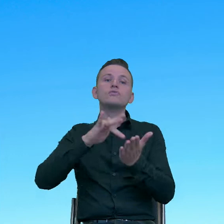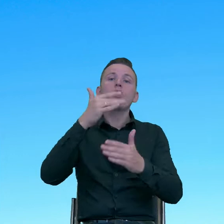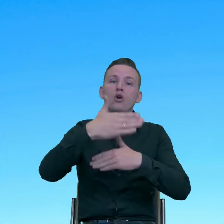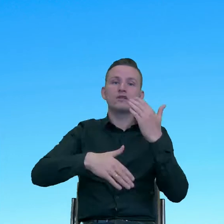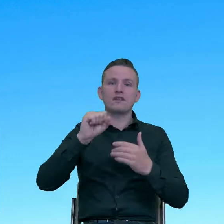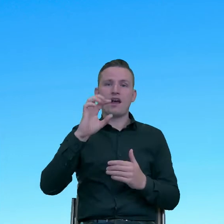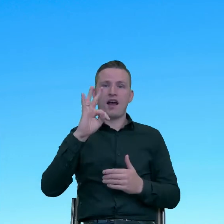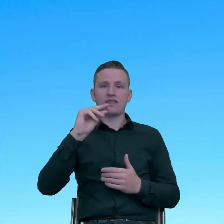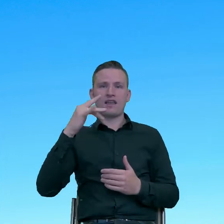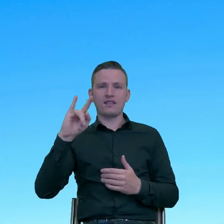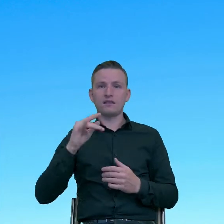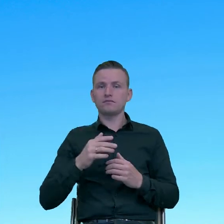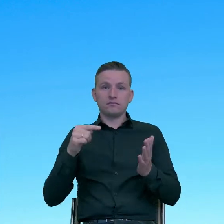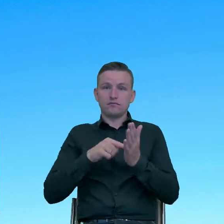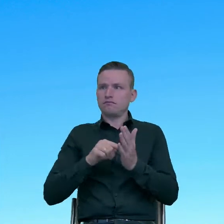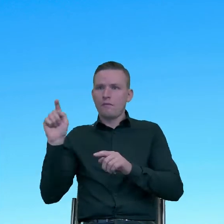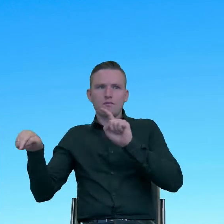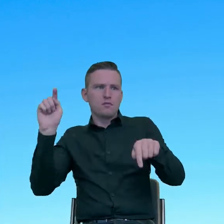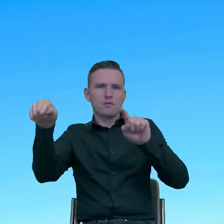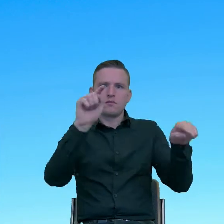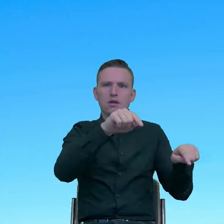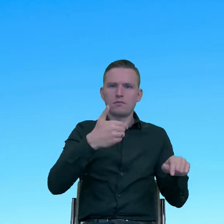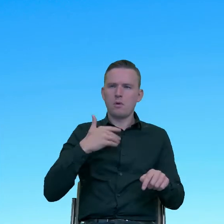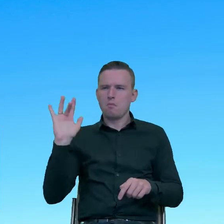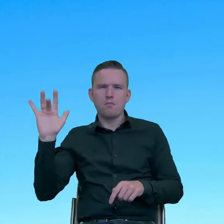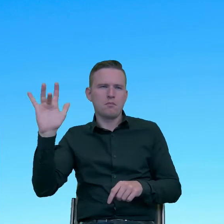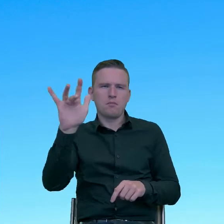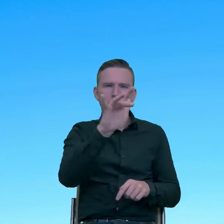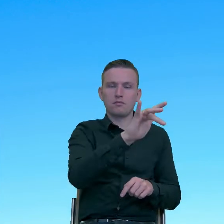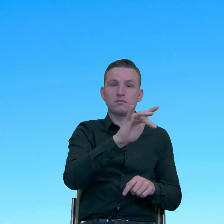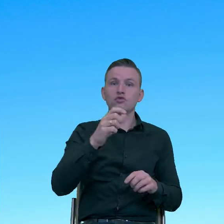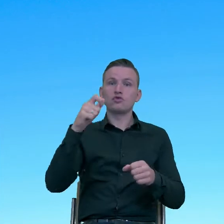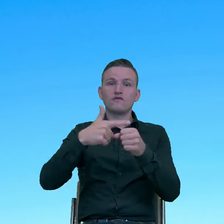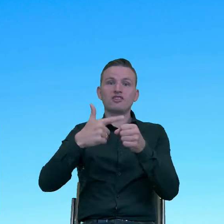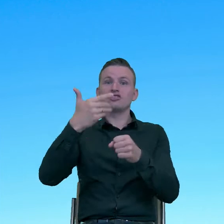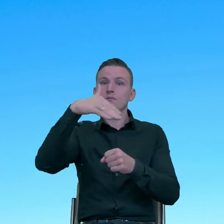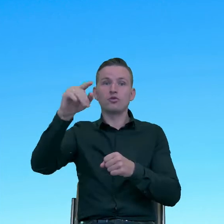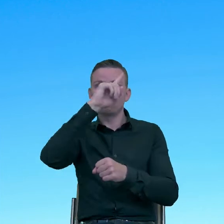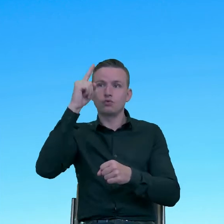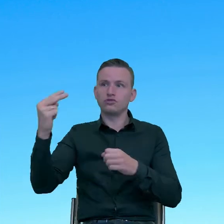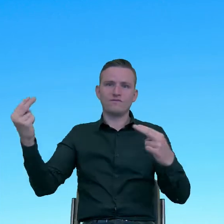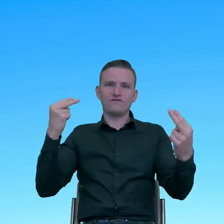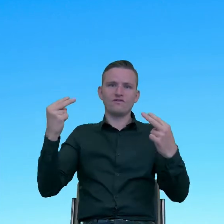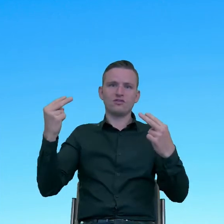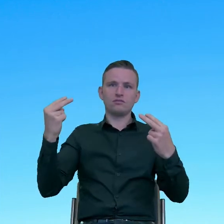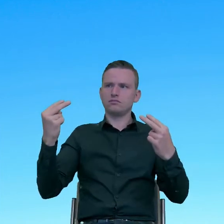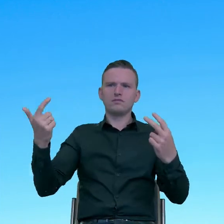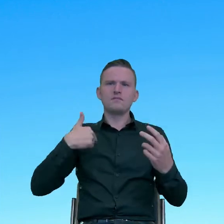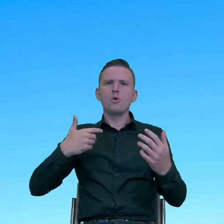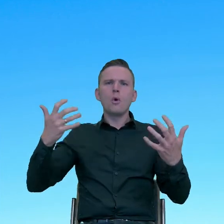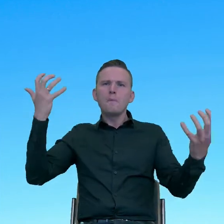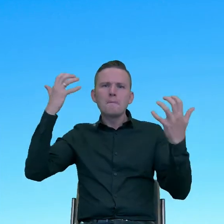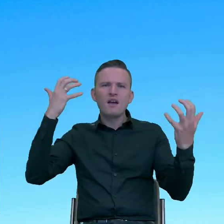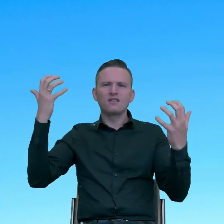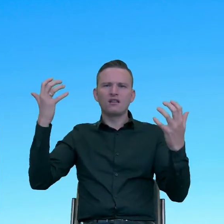Atenach. Dzięki tej podróży moją historię, moje marzenie poznało 120 milionów ludzi na świecie. Rozpisywały się największe światowe media